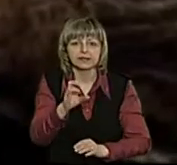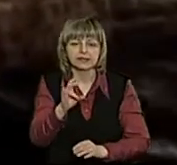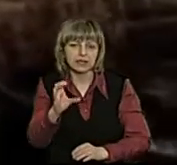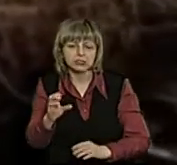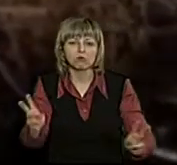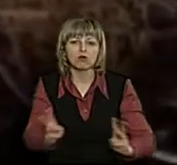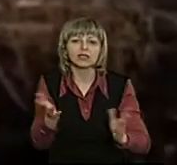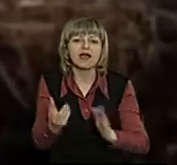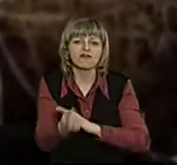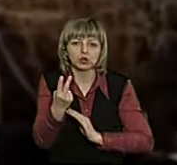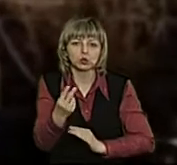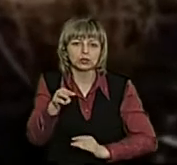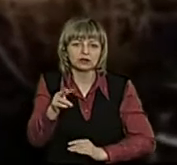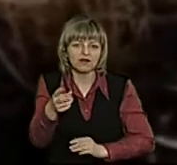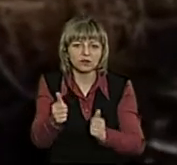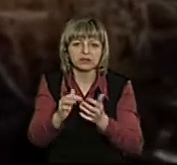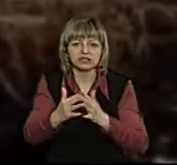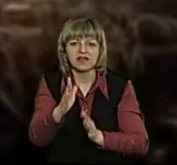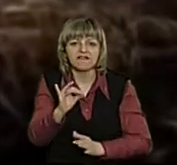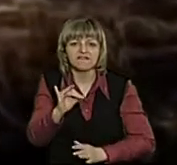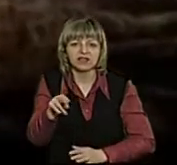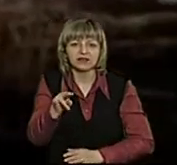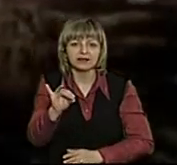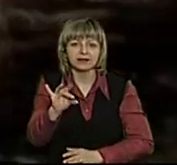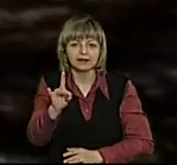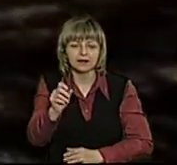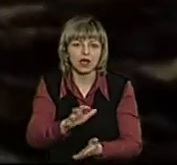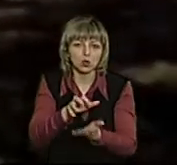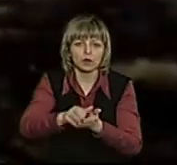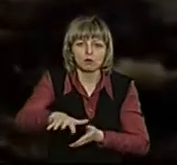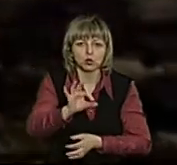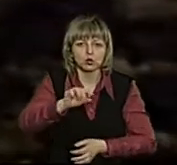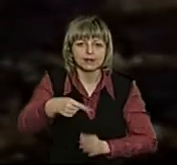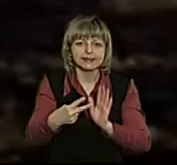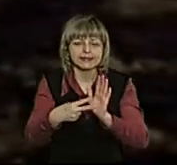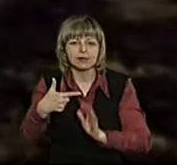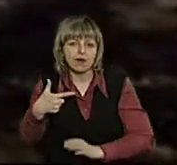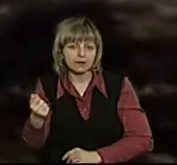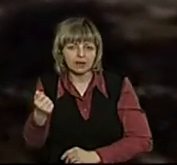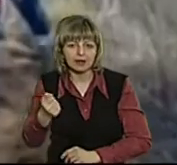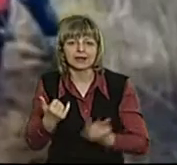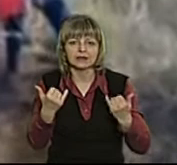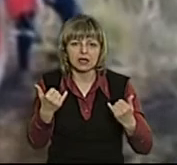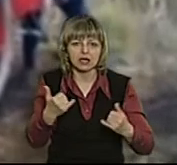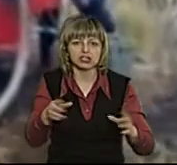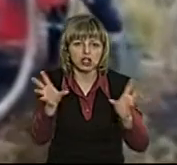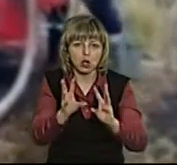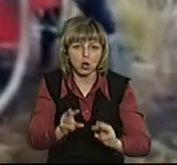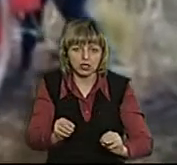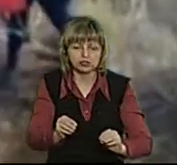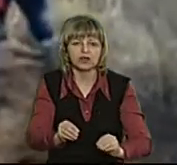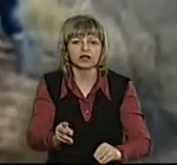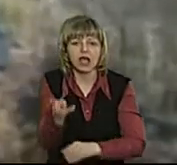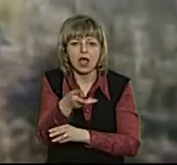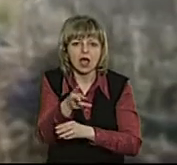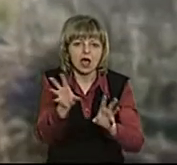пожежу, яка виникла 2 травня поблизу села Видерта і охопила площу 0,7 гектара, наразі локалізували.